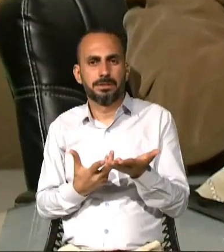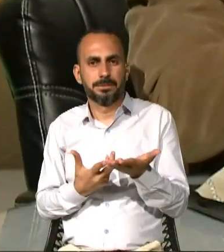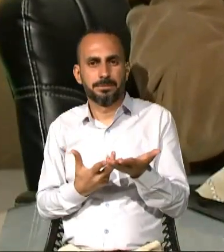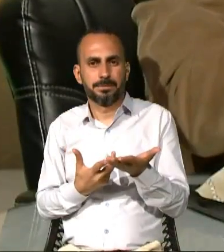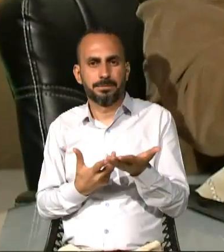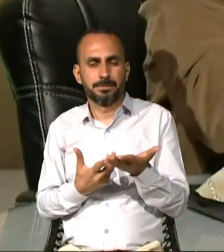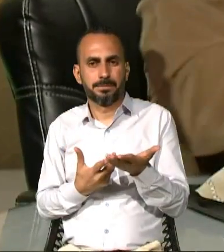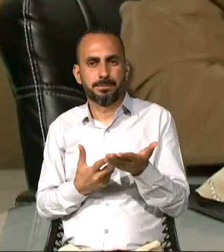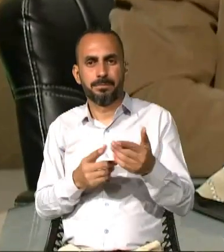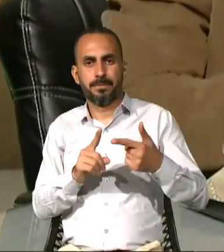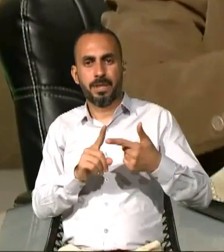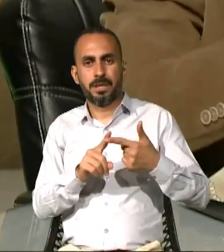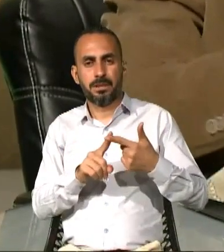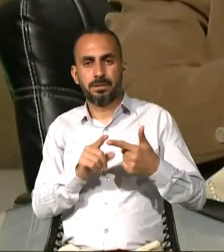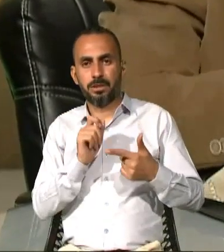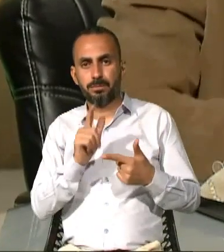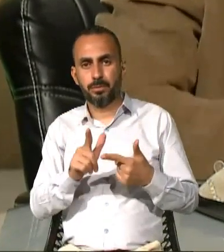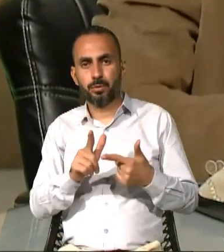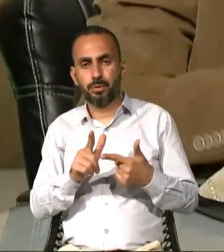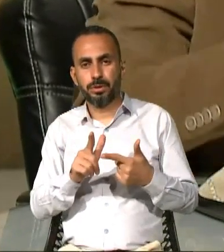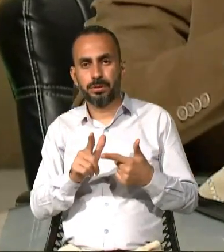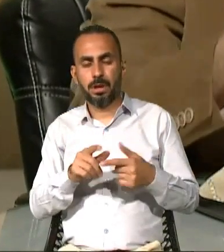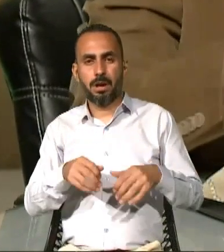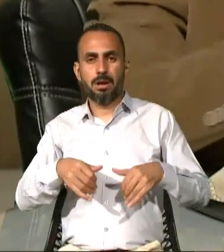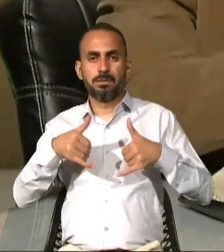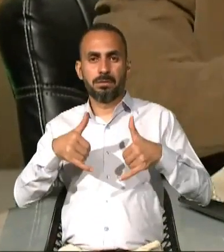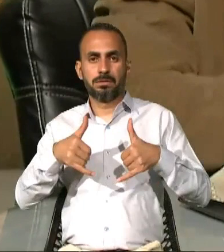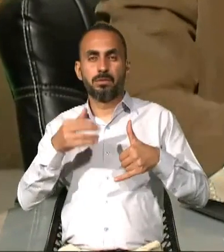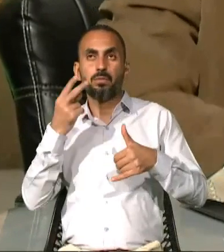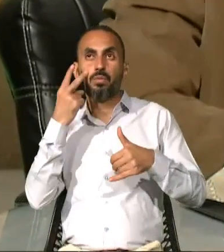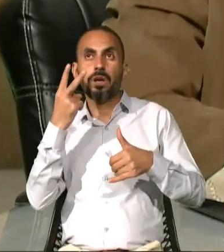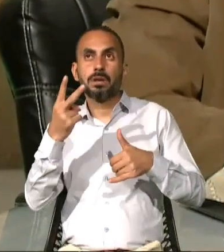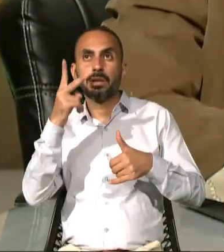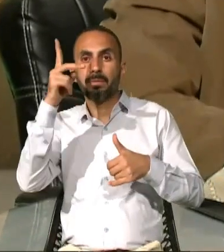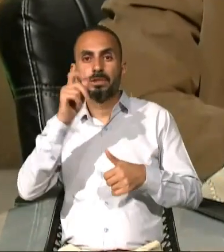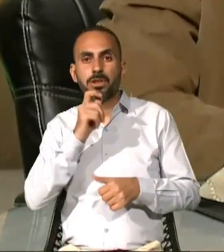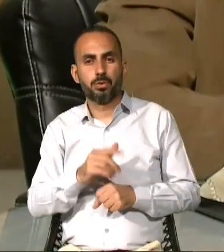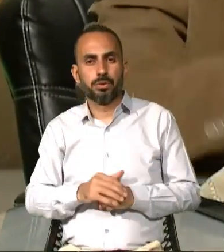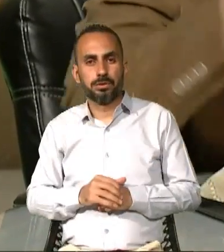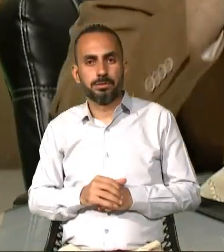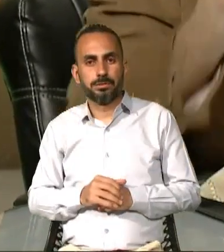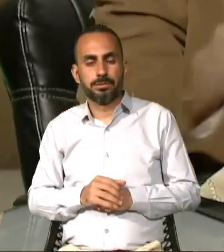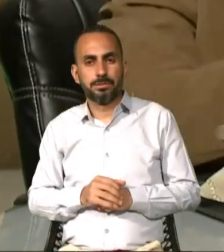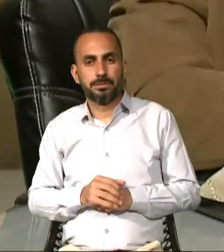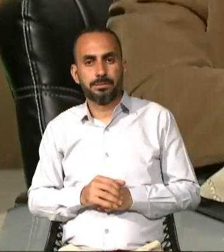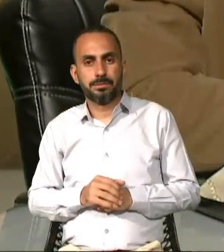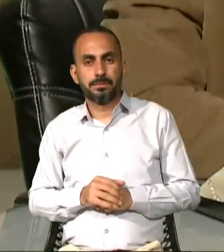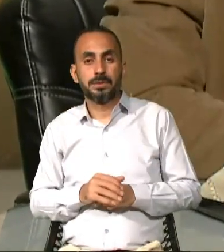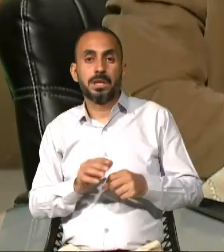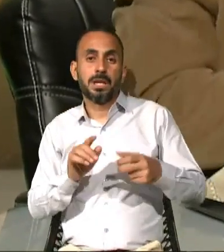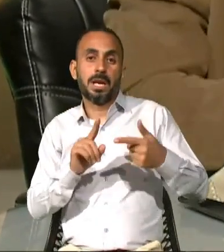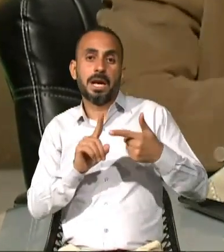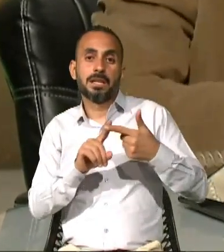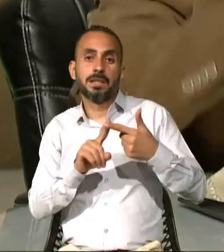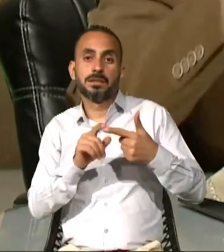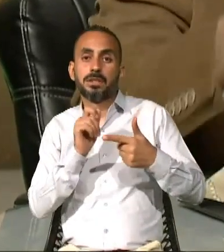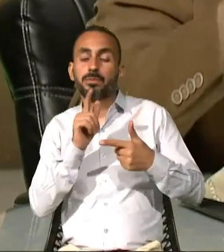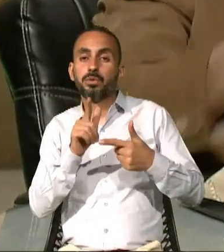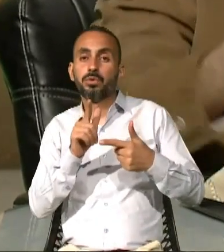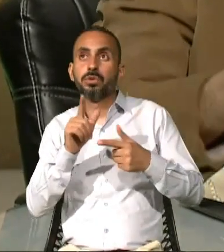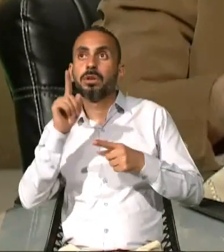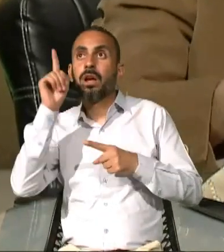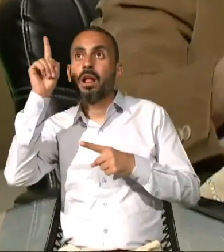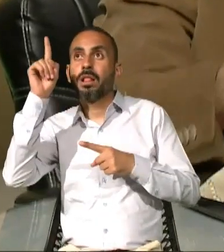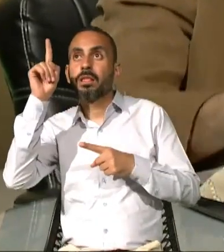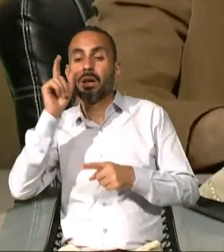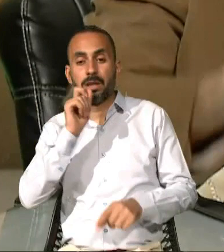انتصب واراقب ماذا يقول، عدد 2 يقول فاجابنا الرب بعد ما انتصب. فاجابنا الرب الروعه.